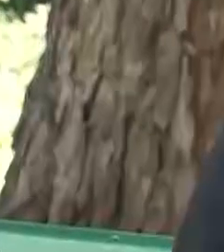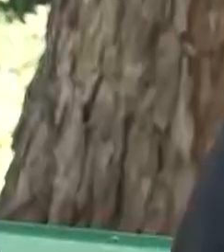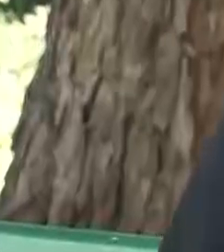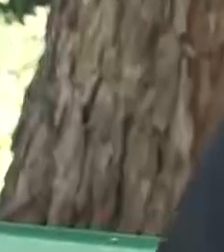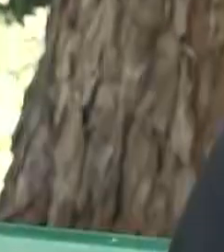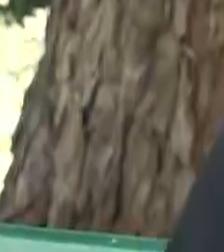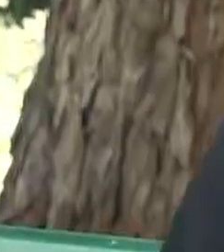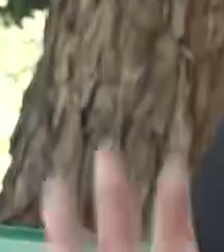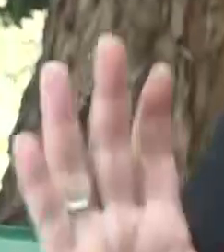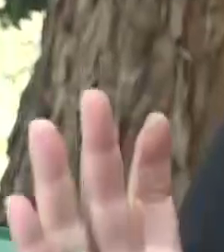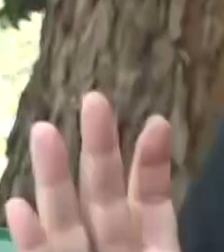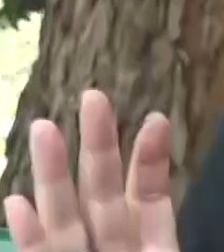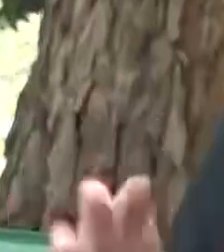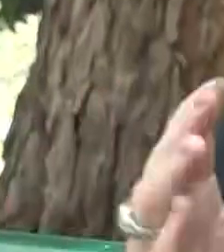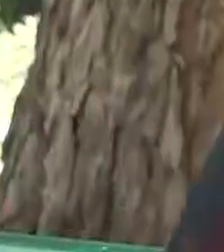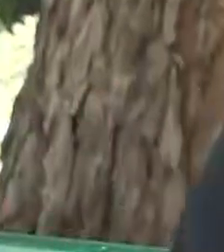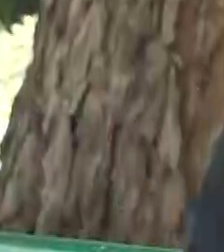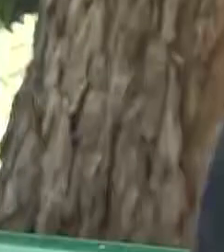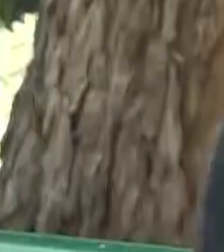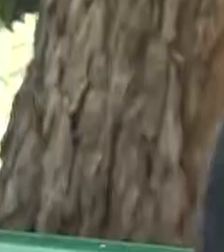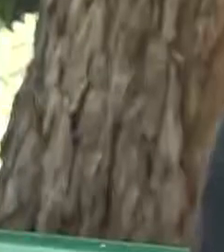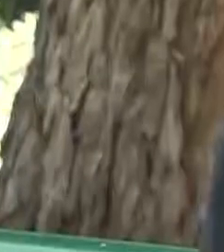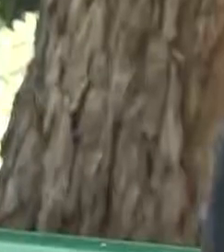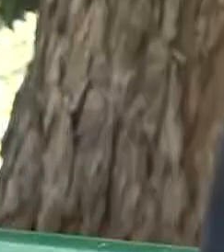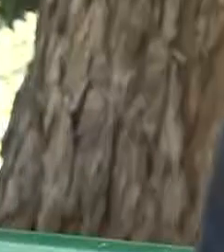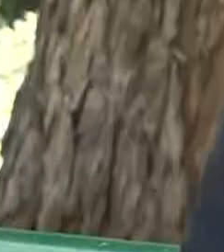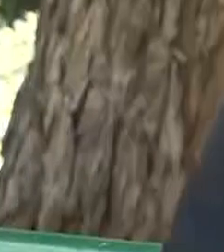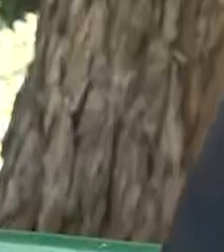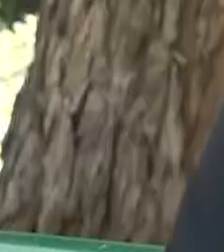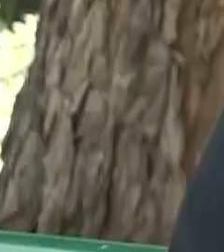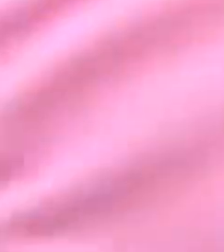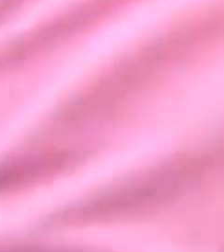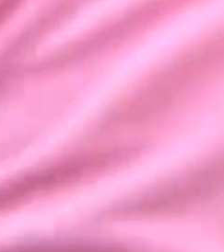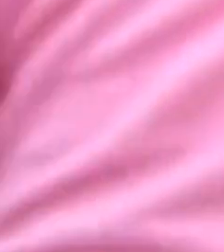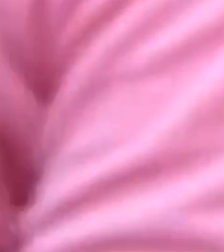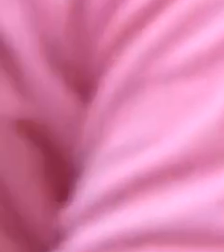רגועים, שתצילו את הילד שלכם. בוודאי ממוות טרגי כזה ברכב.